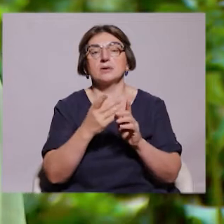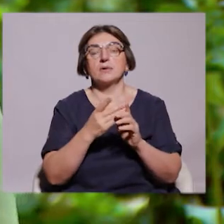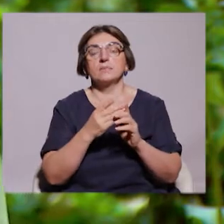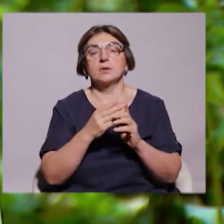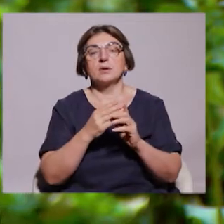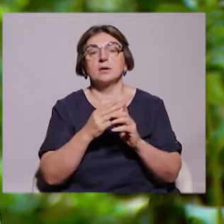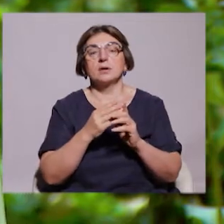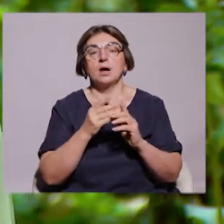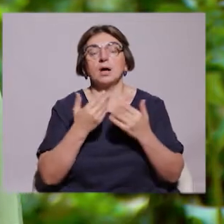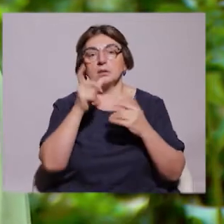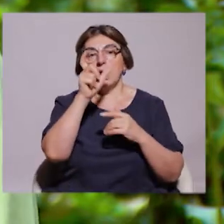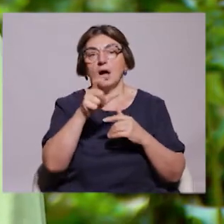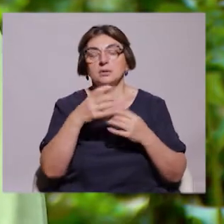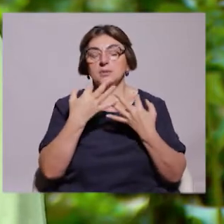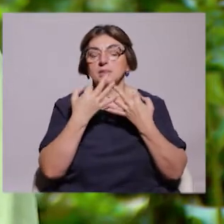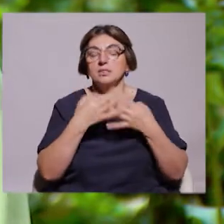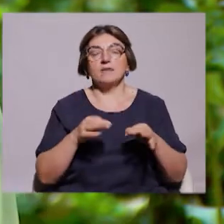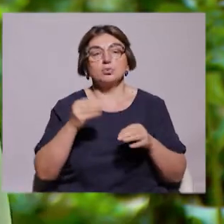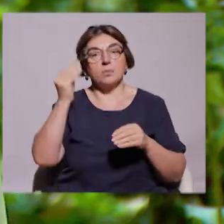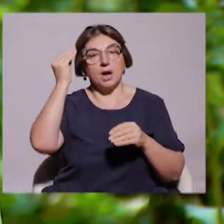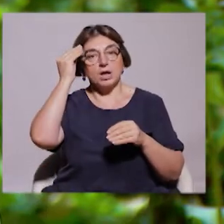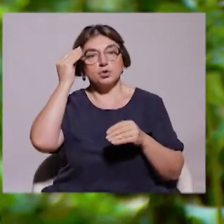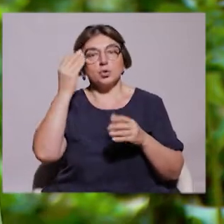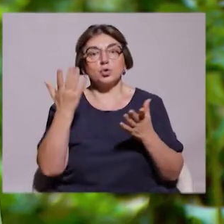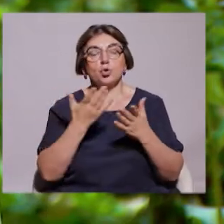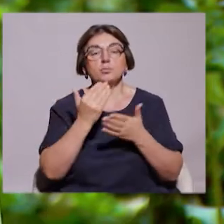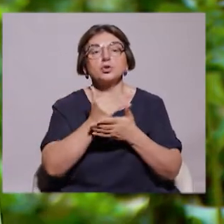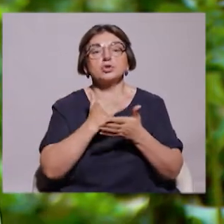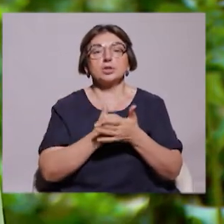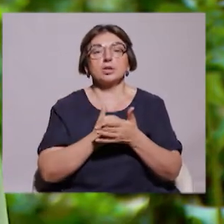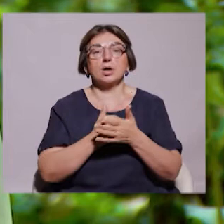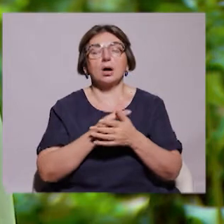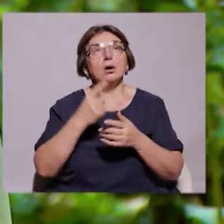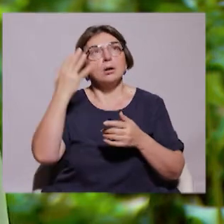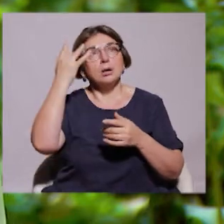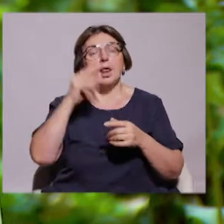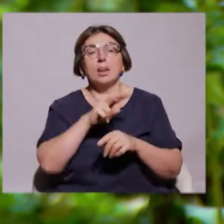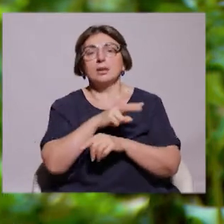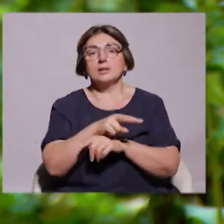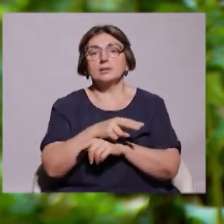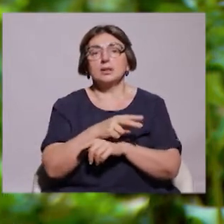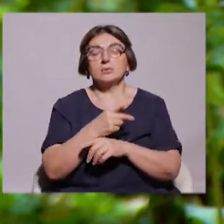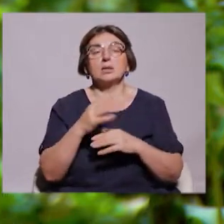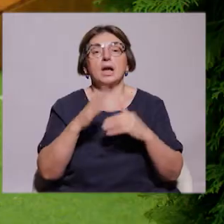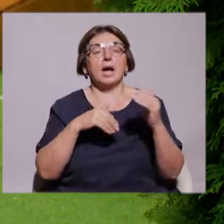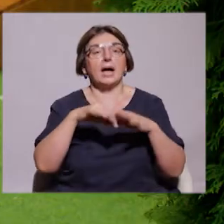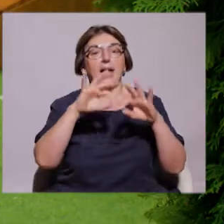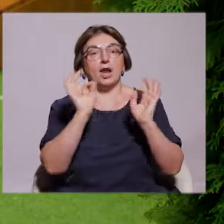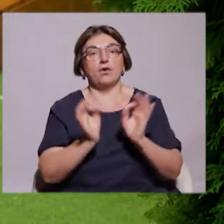ასპარეზი გაუხსნა ადამიანის თავისუფალ აზროვნებას, რომლის შედეგი არის ფილოსოფია, ლიტერატურა და